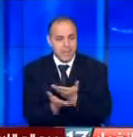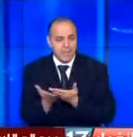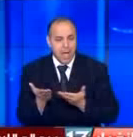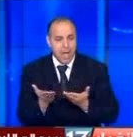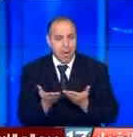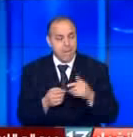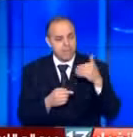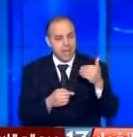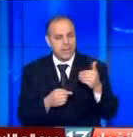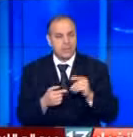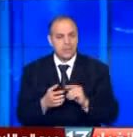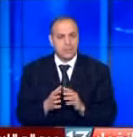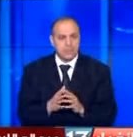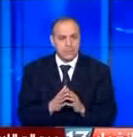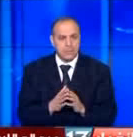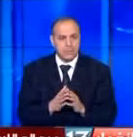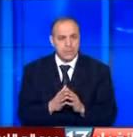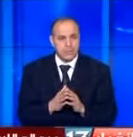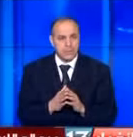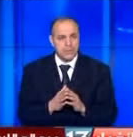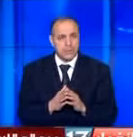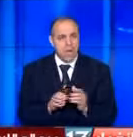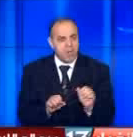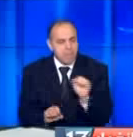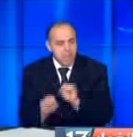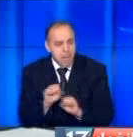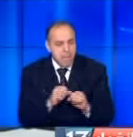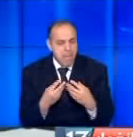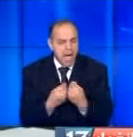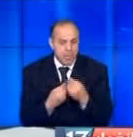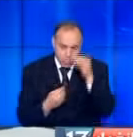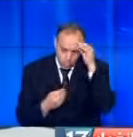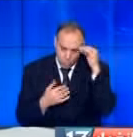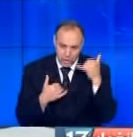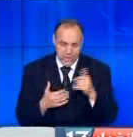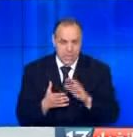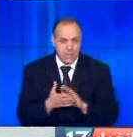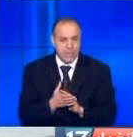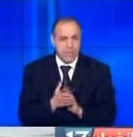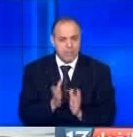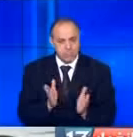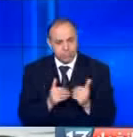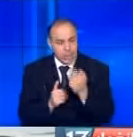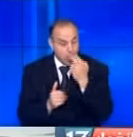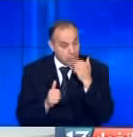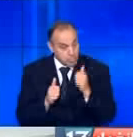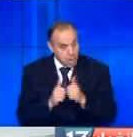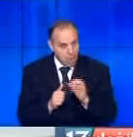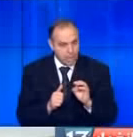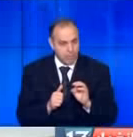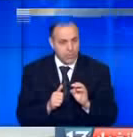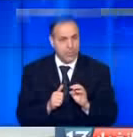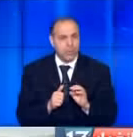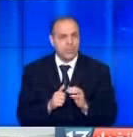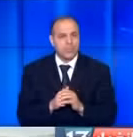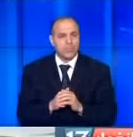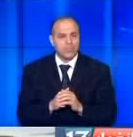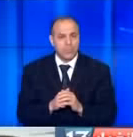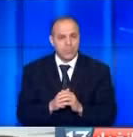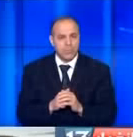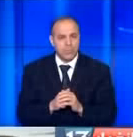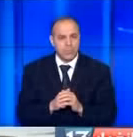والتنسيق الدائم بين أجهزتنا الأمنية، والذي سيدعم دون